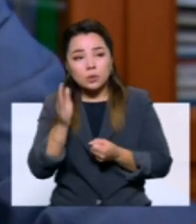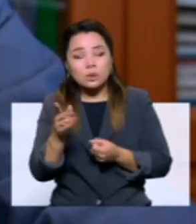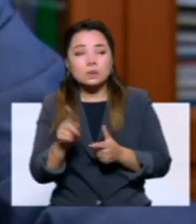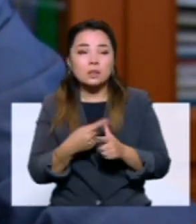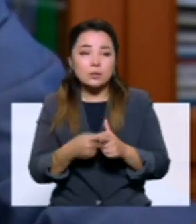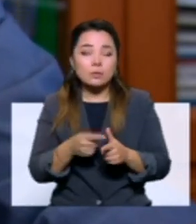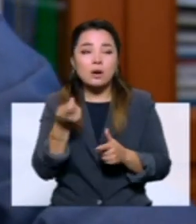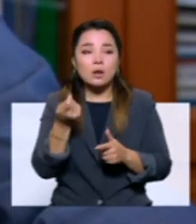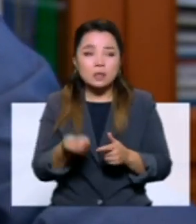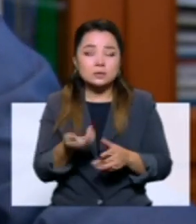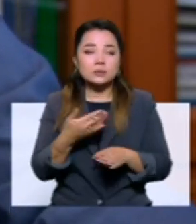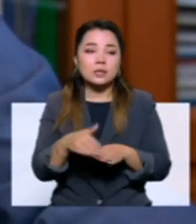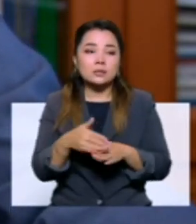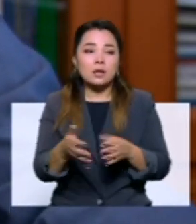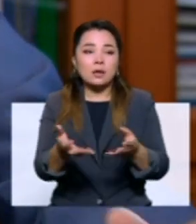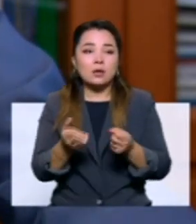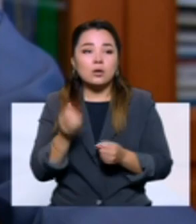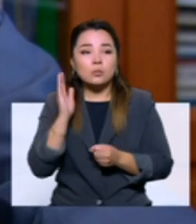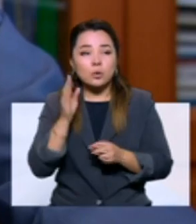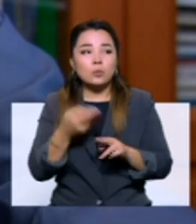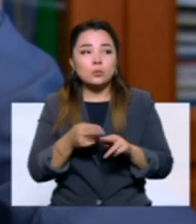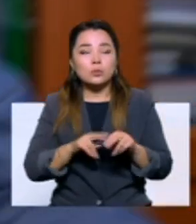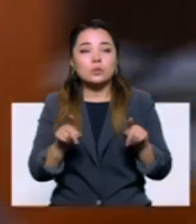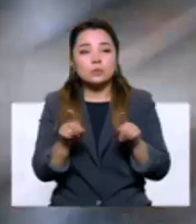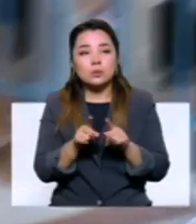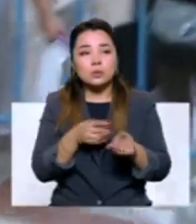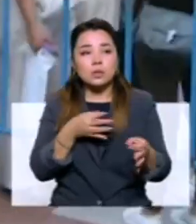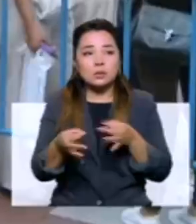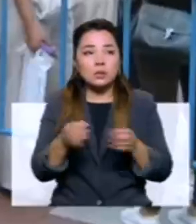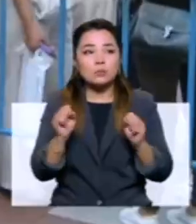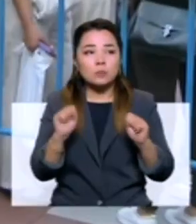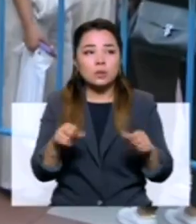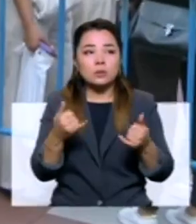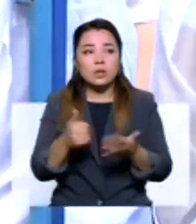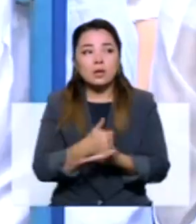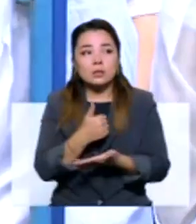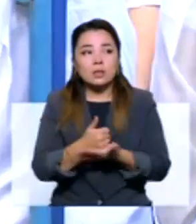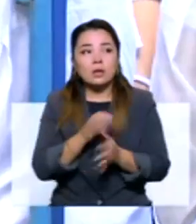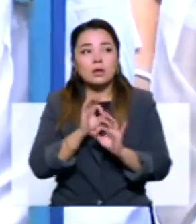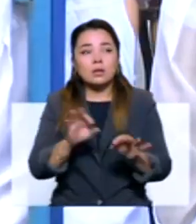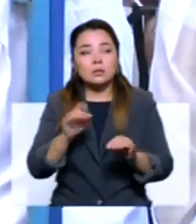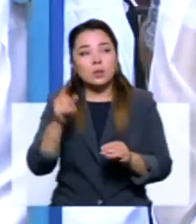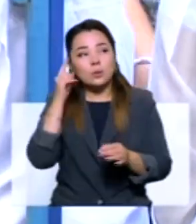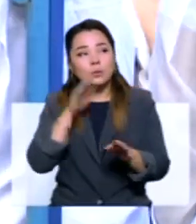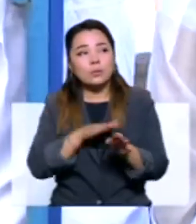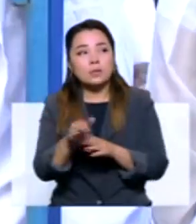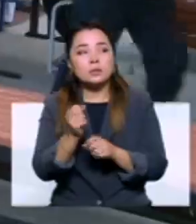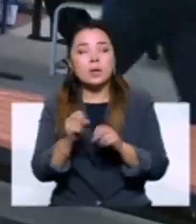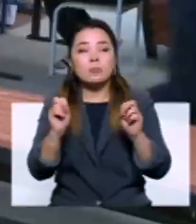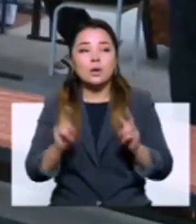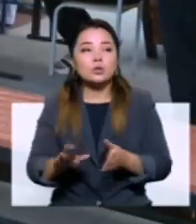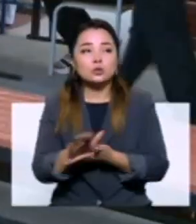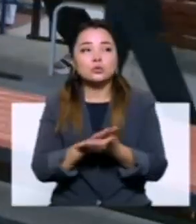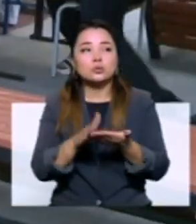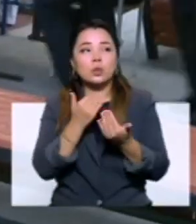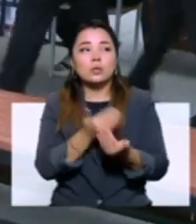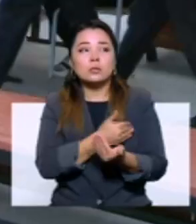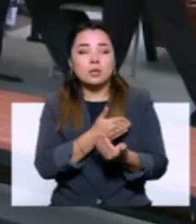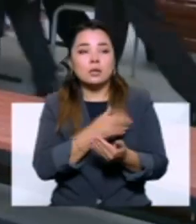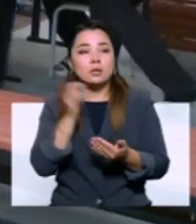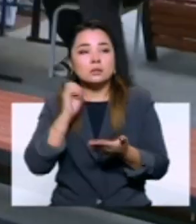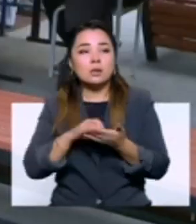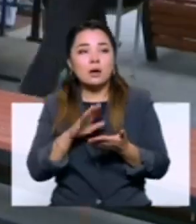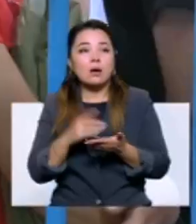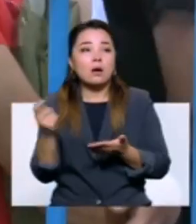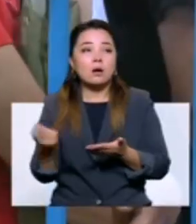немесе арзандатылған несие аласың деген сияқты. Ең бастысы айтылған ойда іске асыратын маман жоқ, ынталылардың саны да